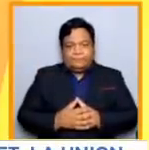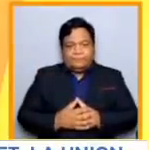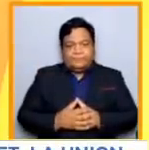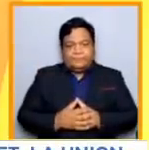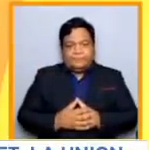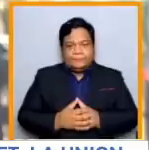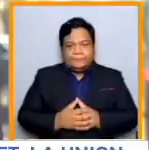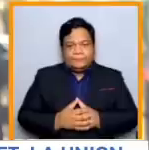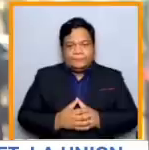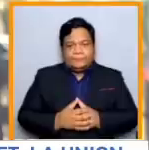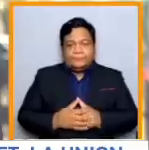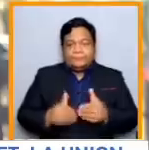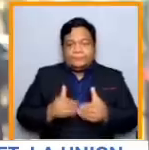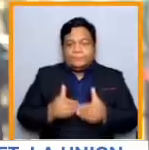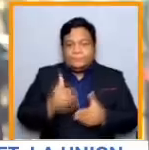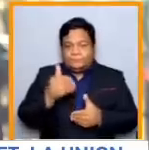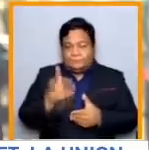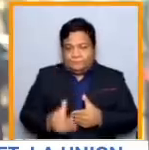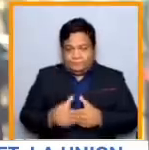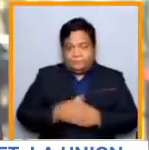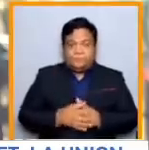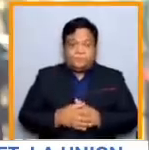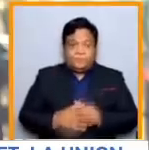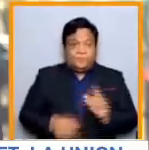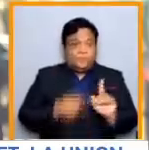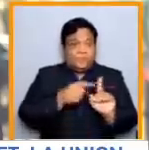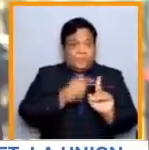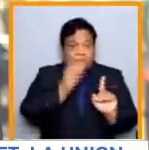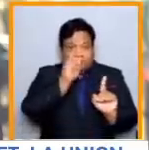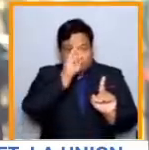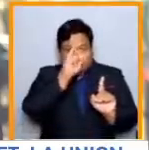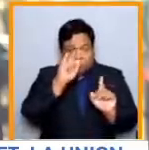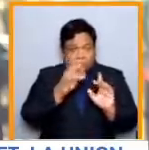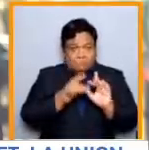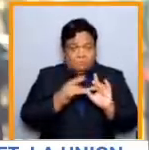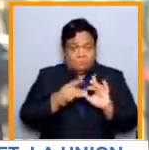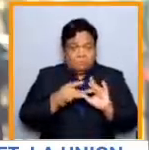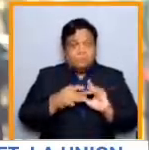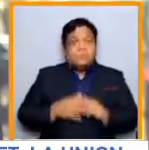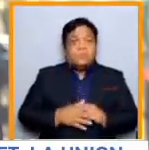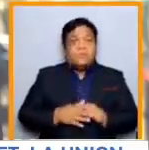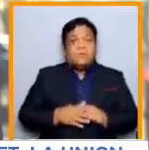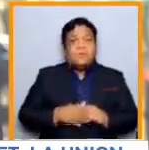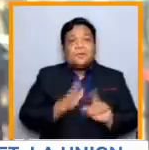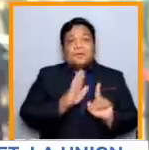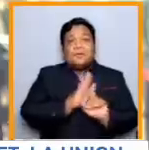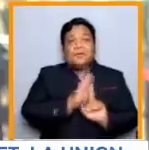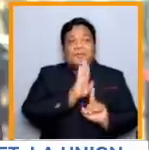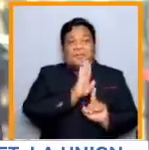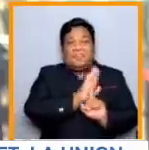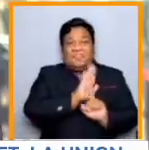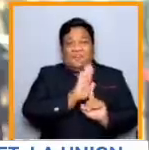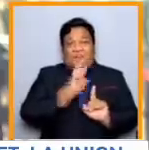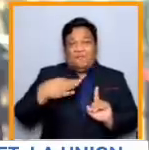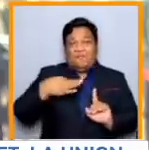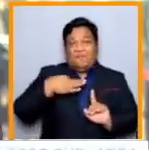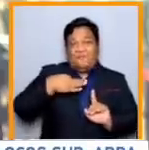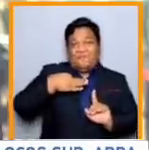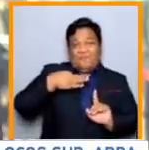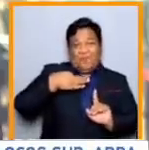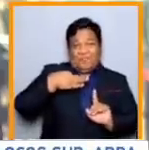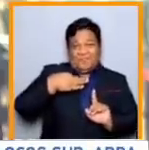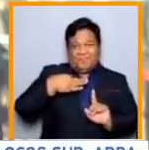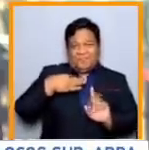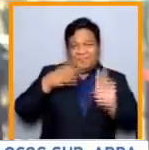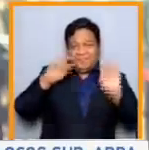Tinanggi ng kampo ni Mayor Isko Moreno na tumiwalag ang Visayas chapter ng campaign volunteers niya para suportahan si Vice President